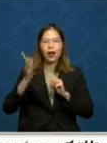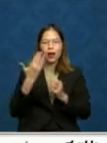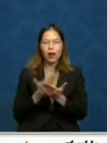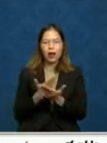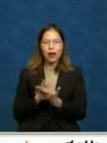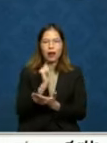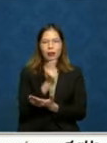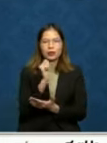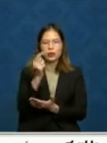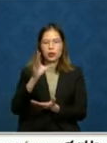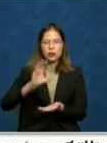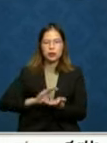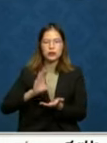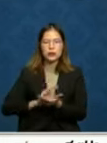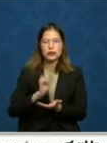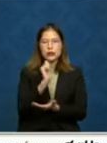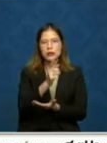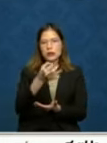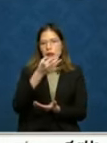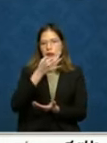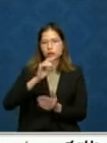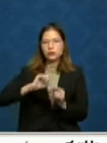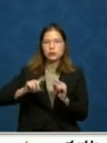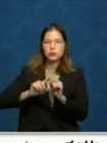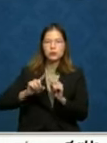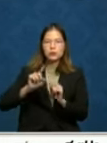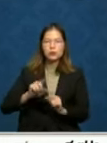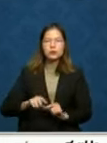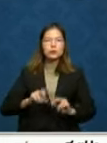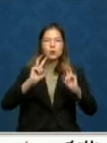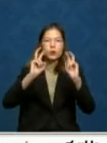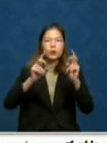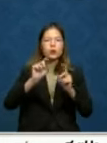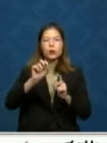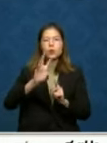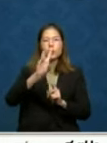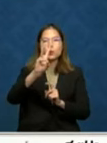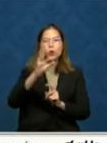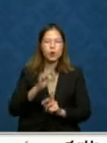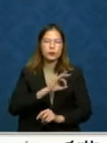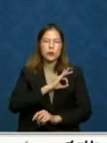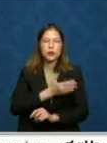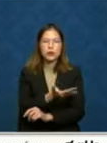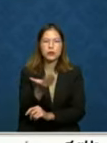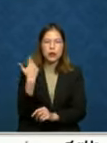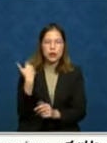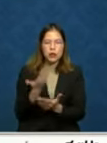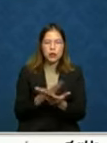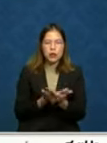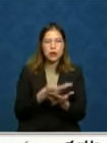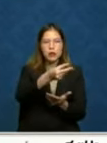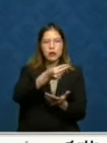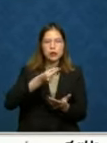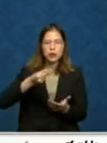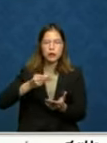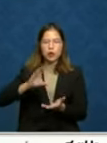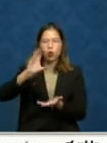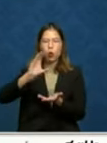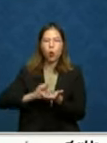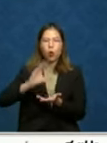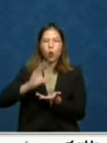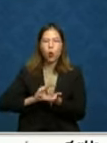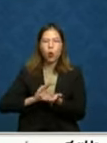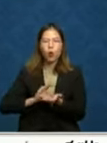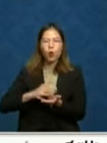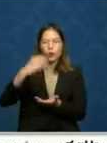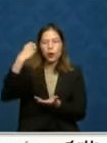ทุนเลี้ยงชีพข้อ26สมาชิกรัฐสภาต้องส่งเงินเข้ากองทุนเป็น